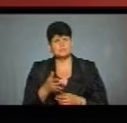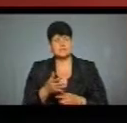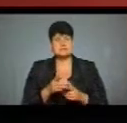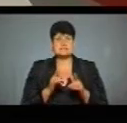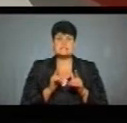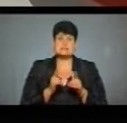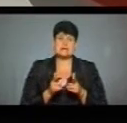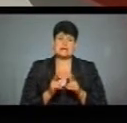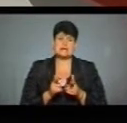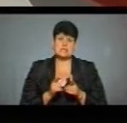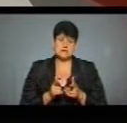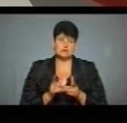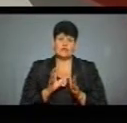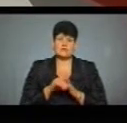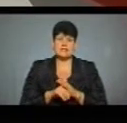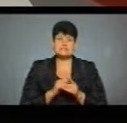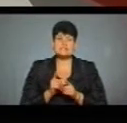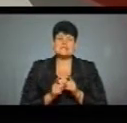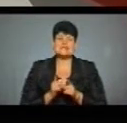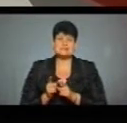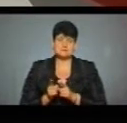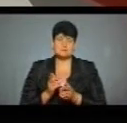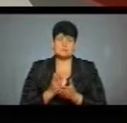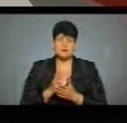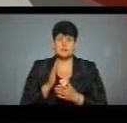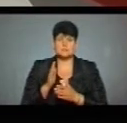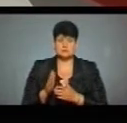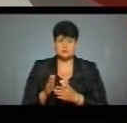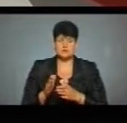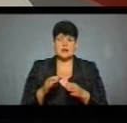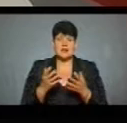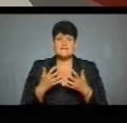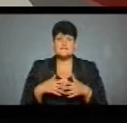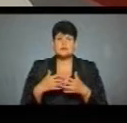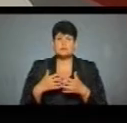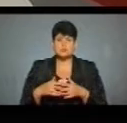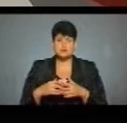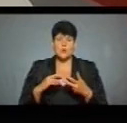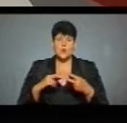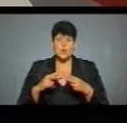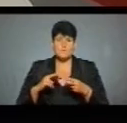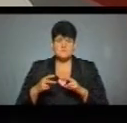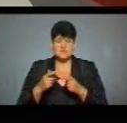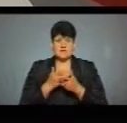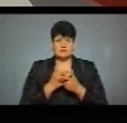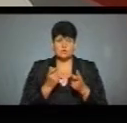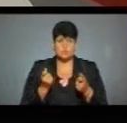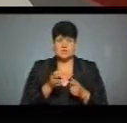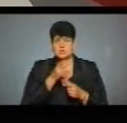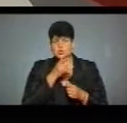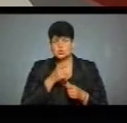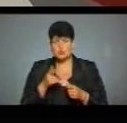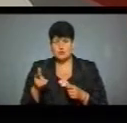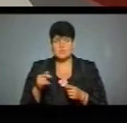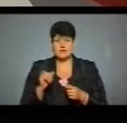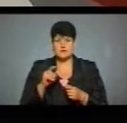Згідно внесених змін, має відбуватися автоматизований обмін інформацією щодо строків та осіб,